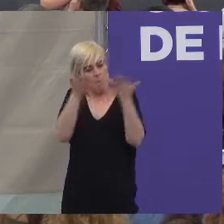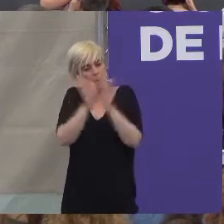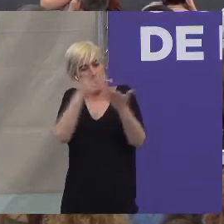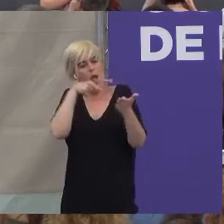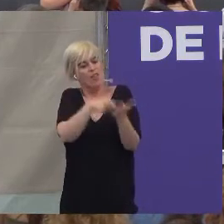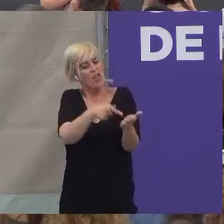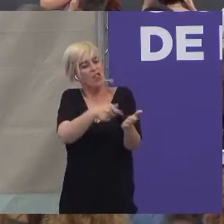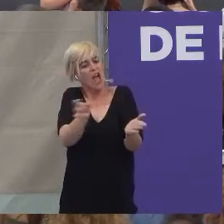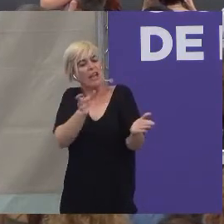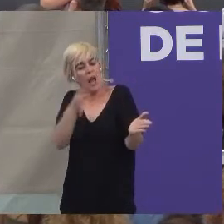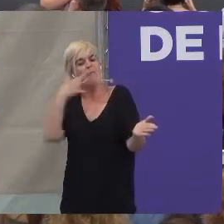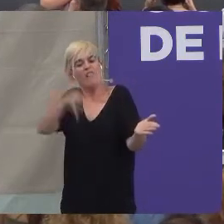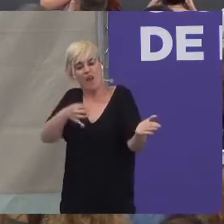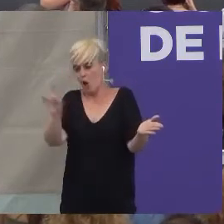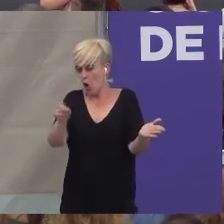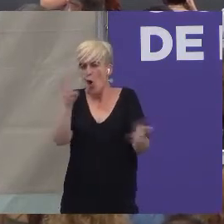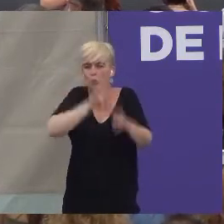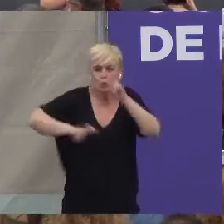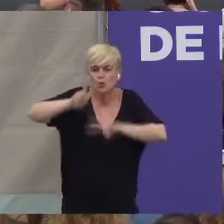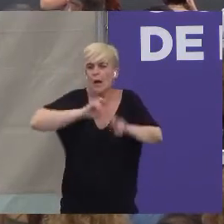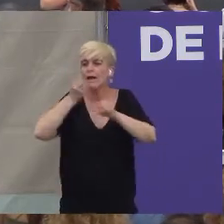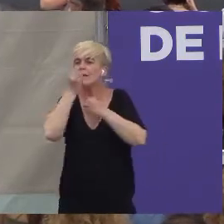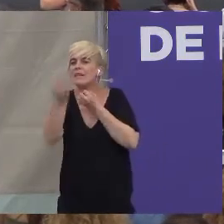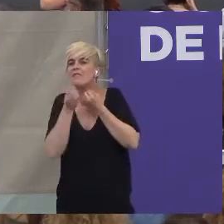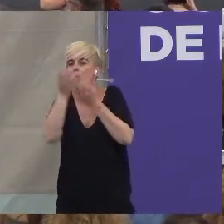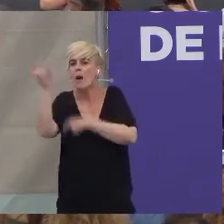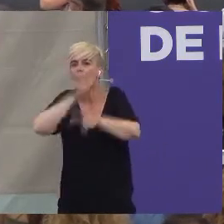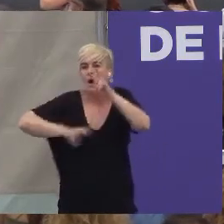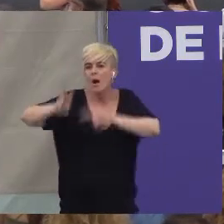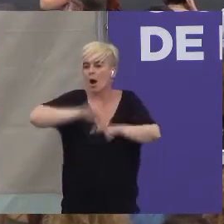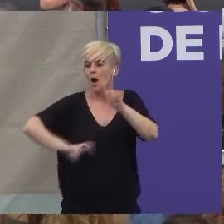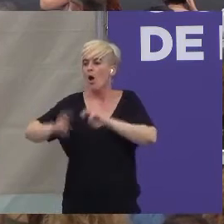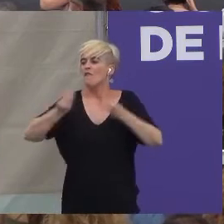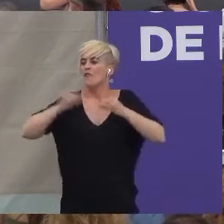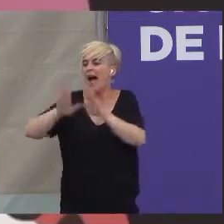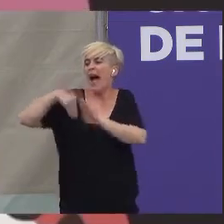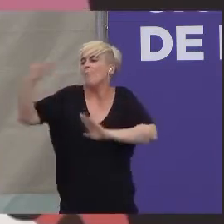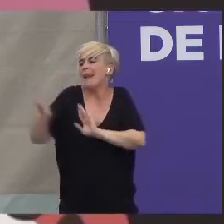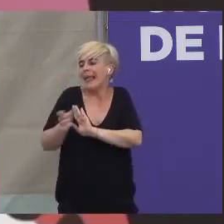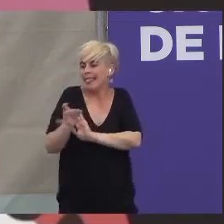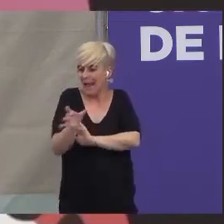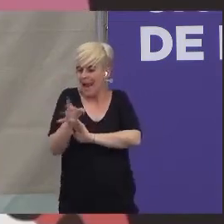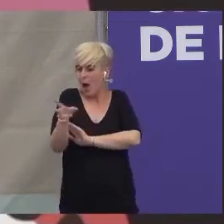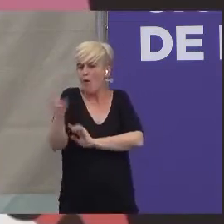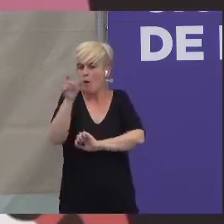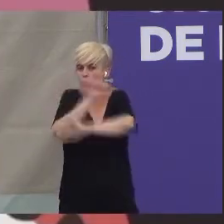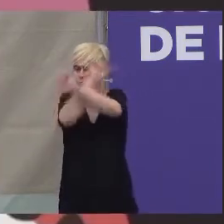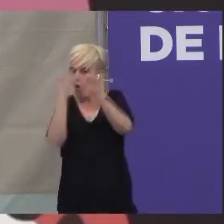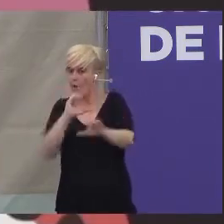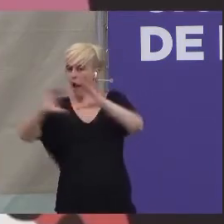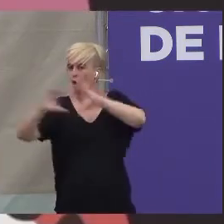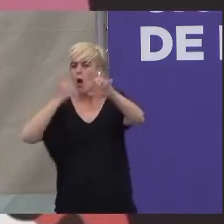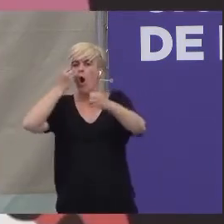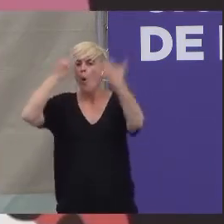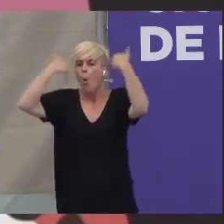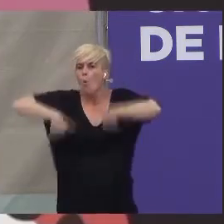veres. Tractem de buscar més informació, busquem vida més enllà del Telegram, busquem formes de comunicar més